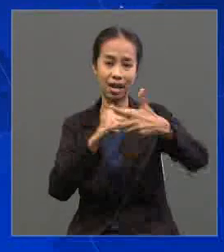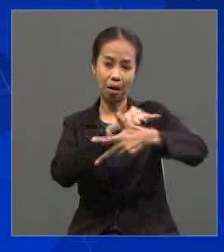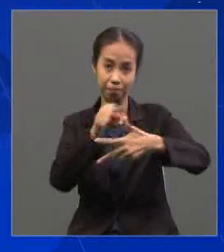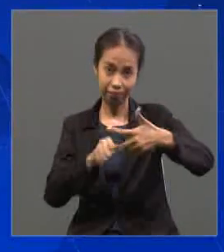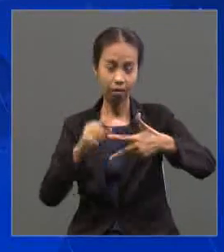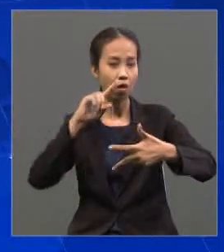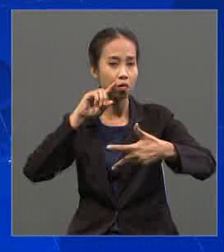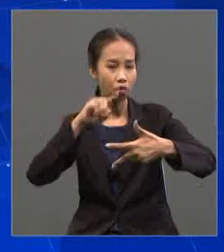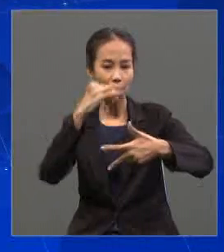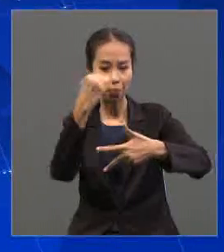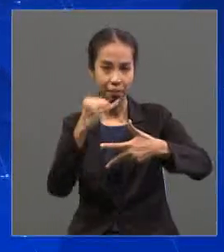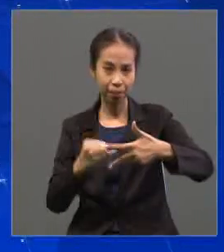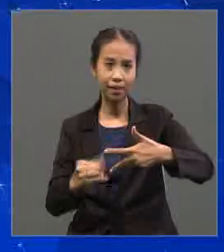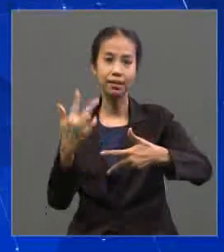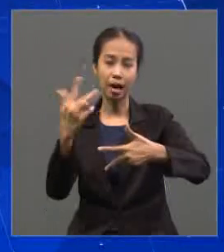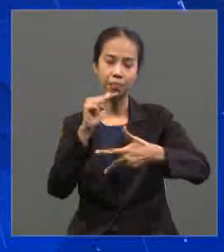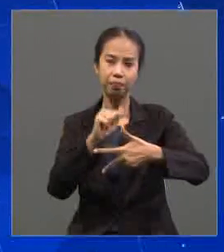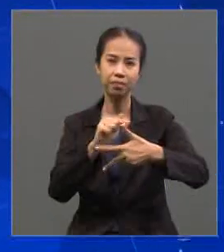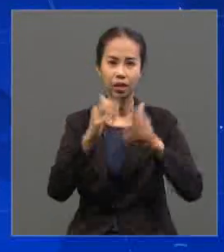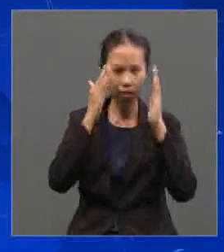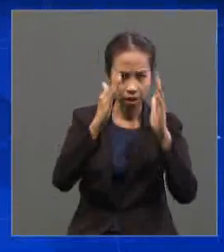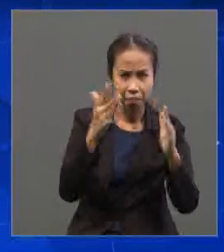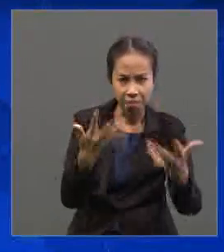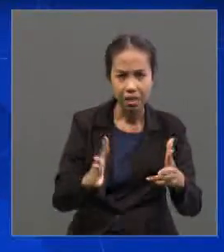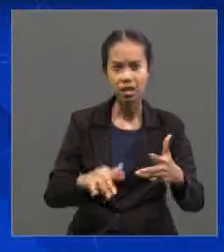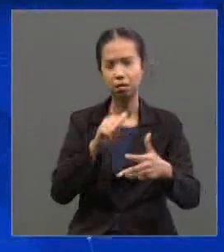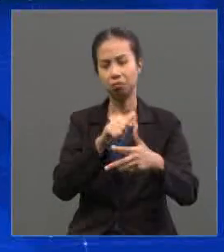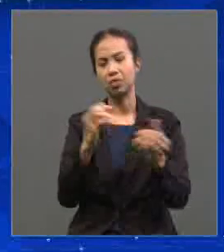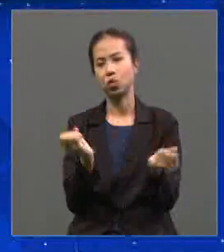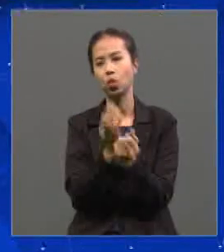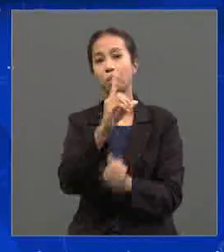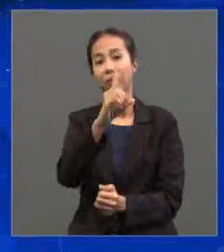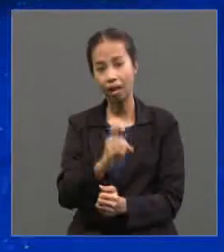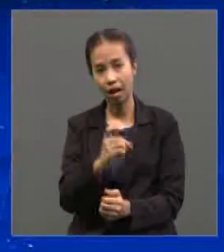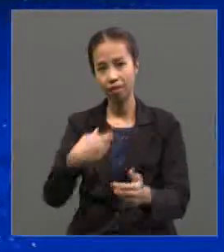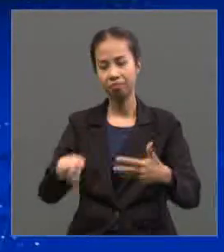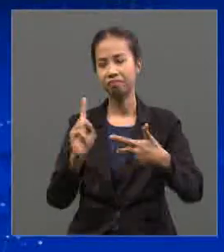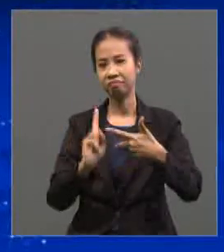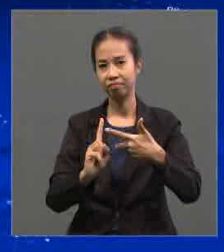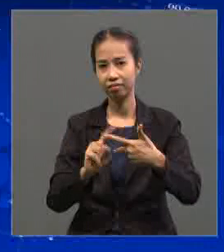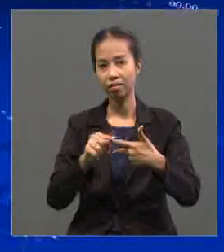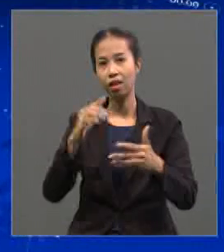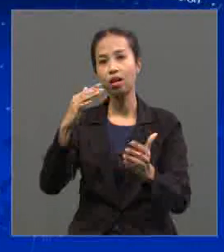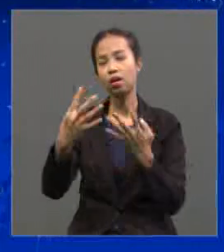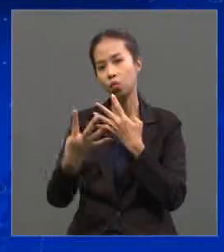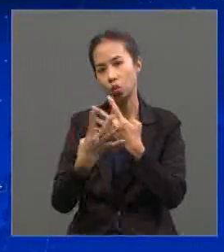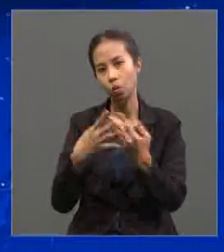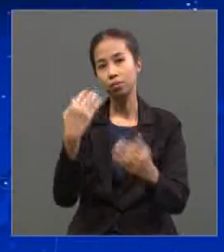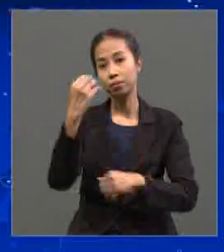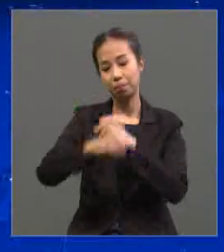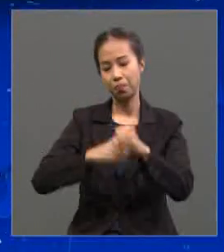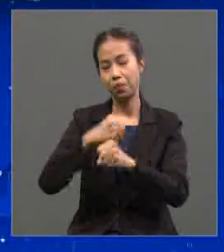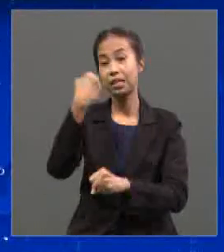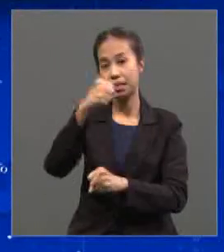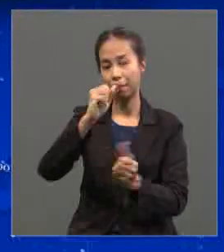วัย8เดือนนั้นนะคะก็คือประมาทแล้วก็การกระทำนั้นเป็นเหตุให้ผู้อื่นถึงแก่ความตายต้องระวังโทษจำคุกไม่เกิน10ปีปรับ